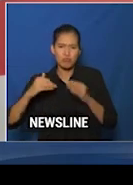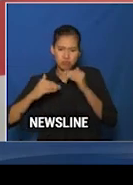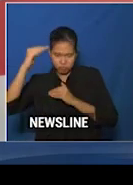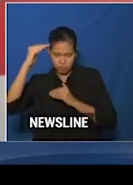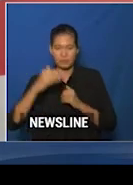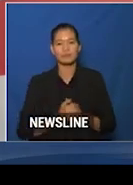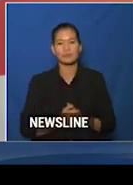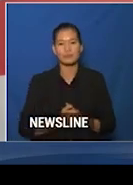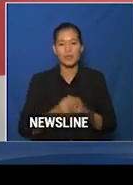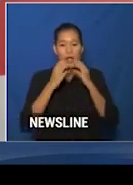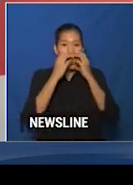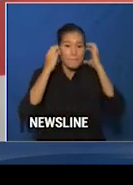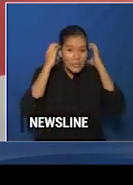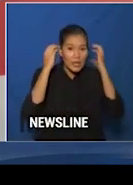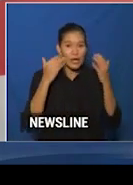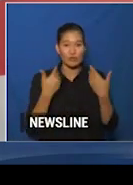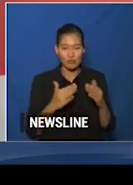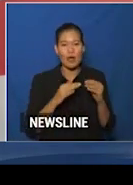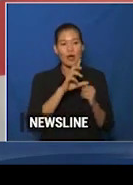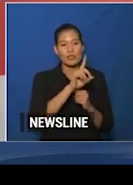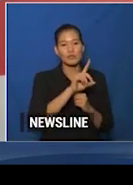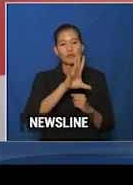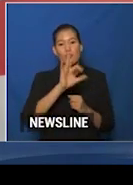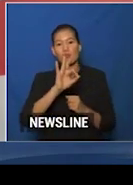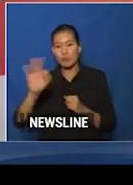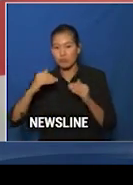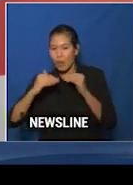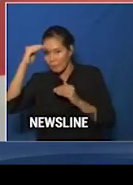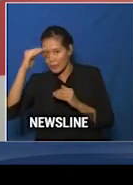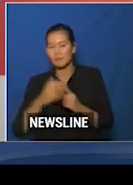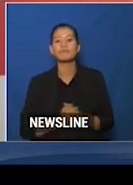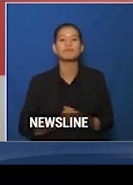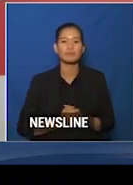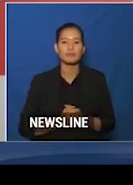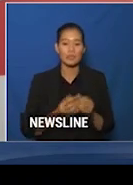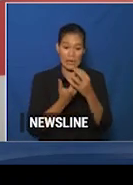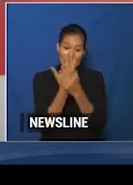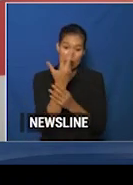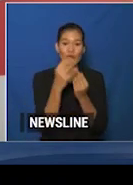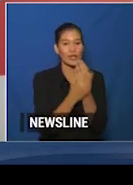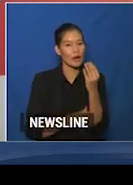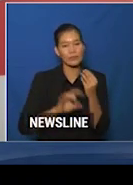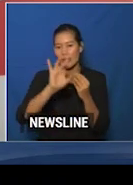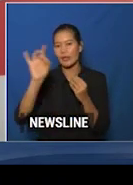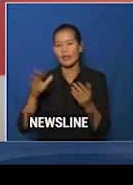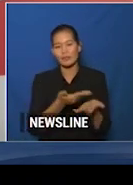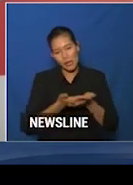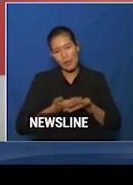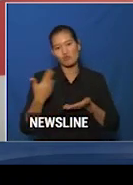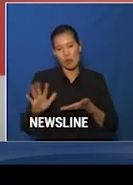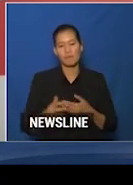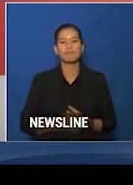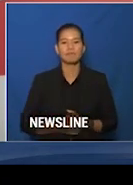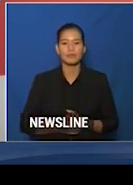kemudian masker juga lebih dari 150000 Kemudian sarung tangan dan sebagainya lebihnya